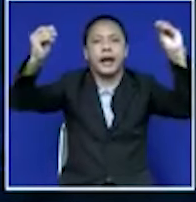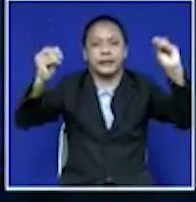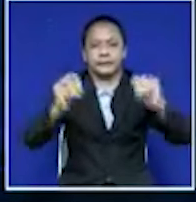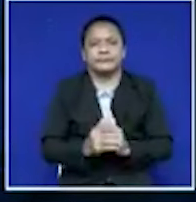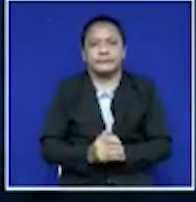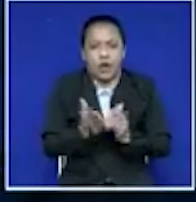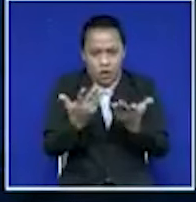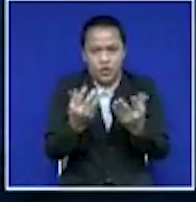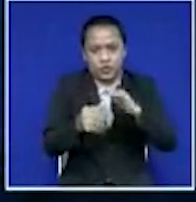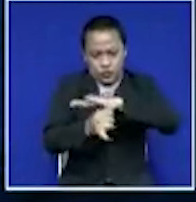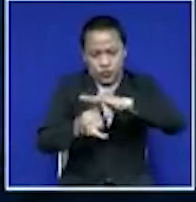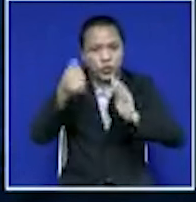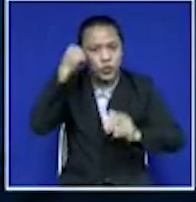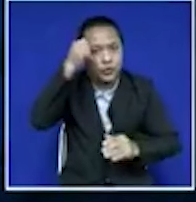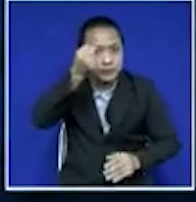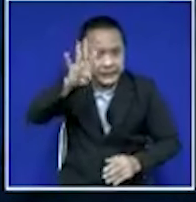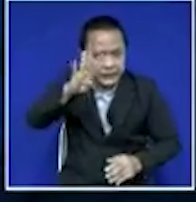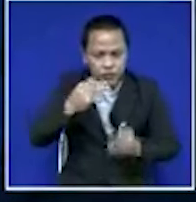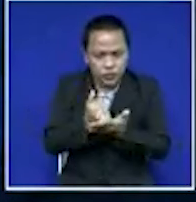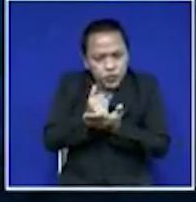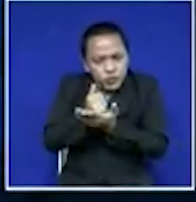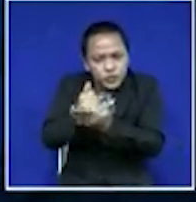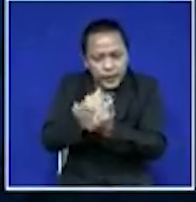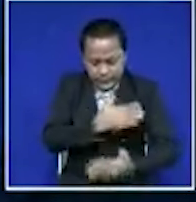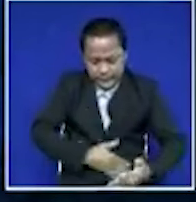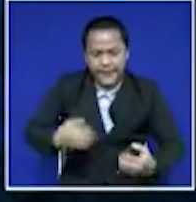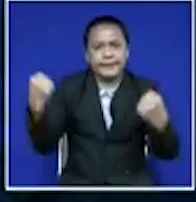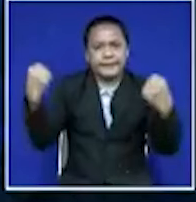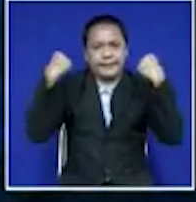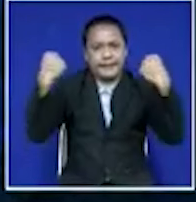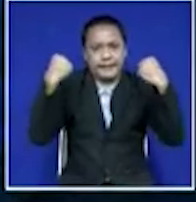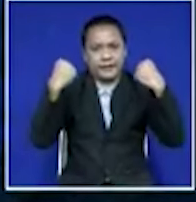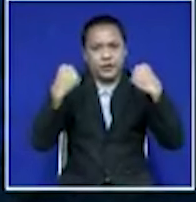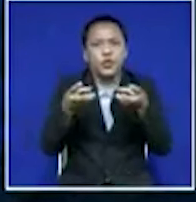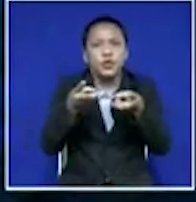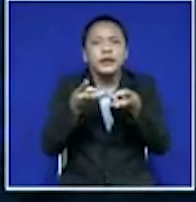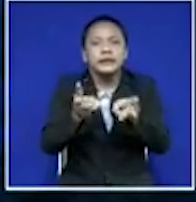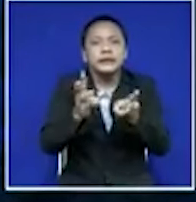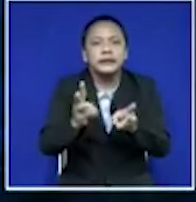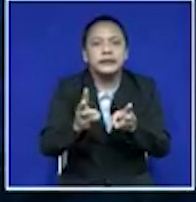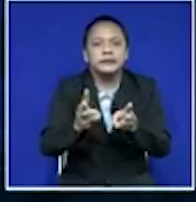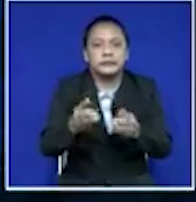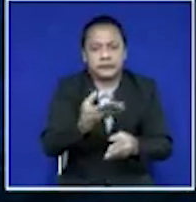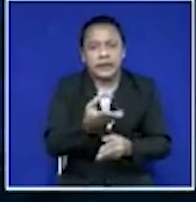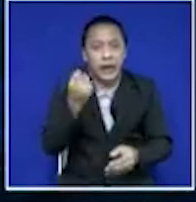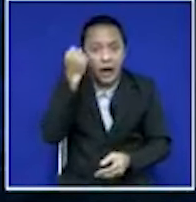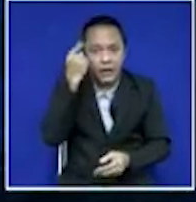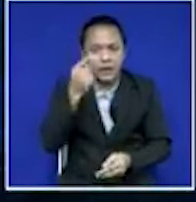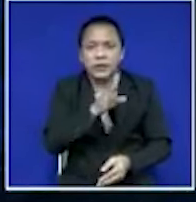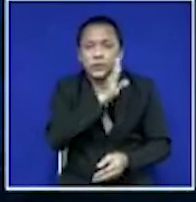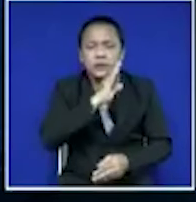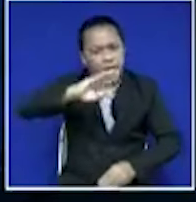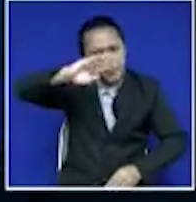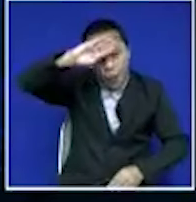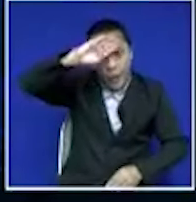ด้วยนี่คือสิ่งที่เราต้องบำรุงให้เขาได้แข็งแรงนะครับก็เป็นมาตรการที่พวกเราเข้าใจได้แต่ถ้ามีการเจ็บ